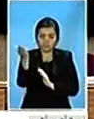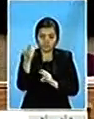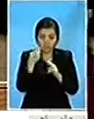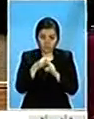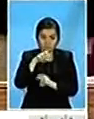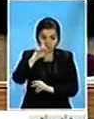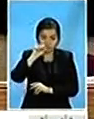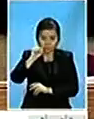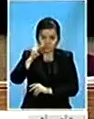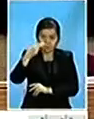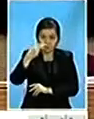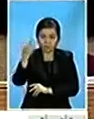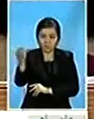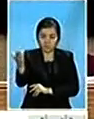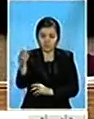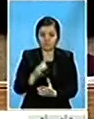ลศรี